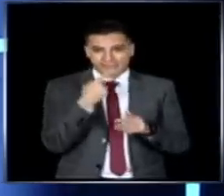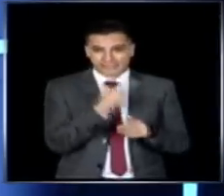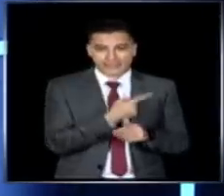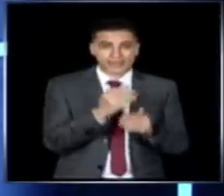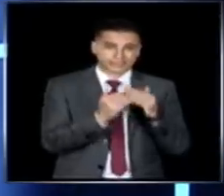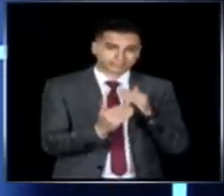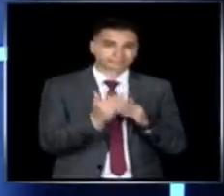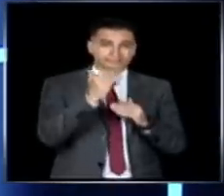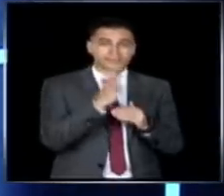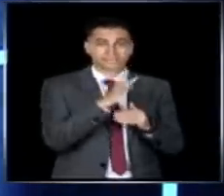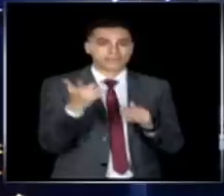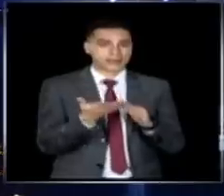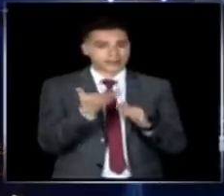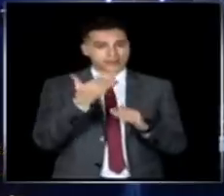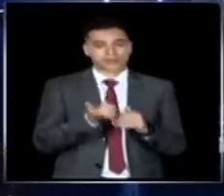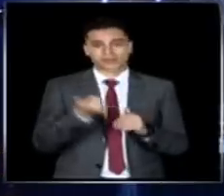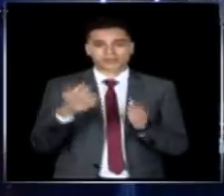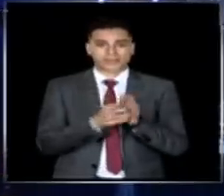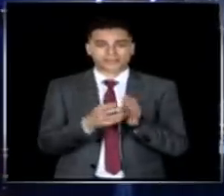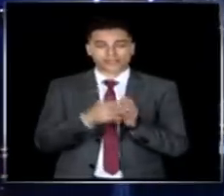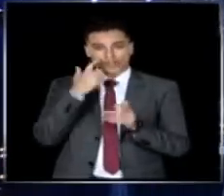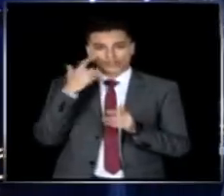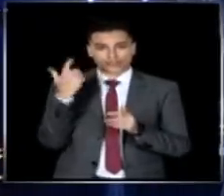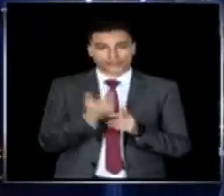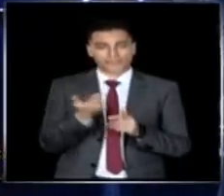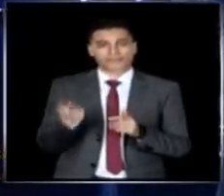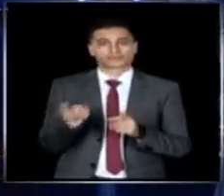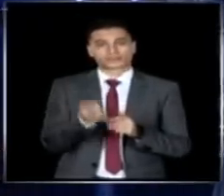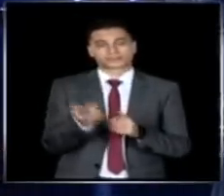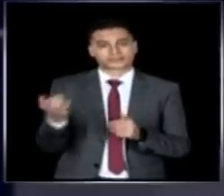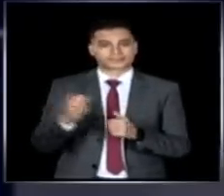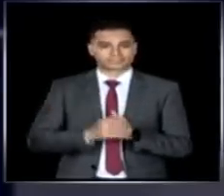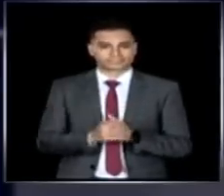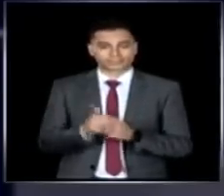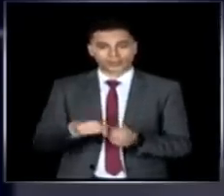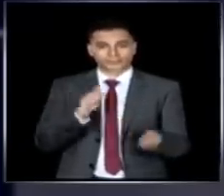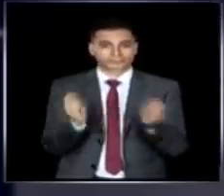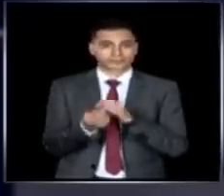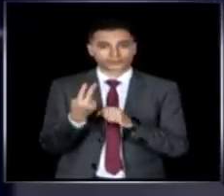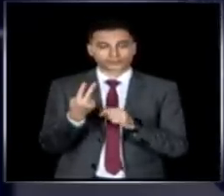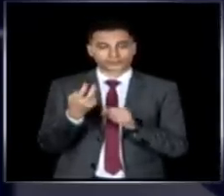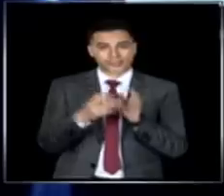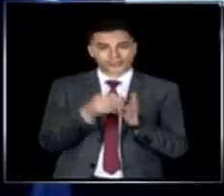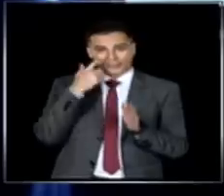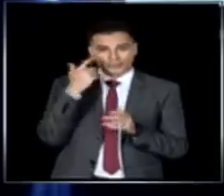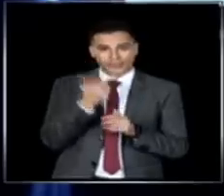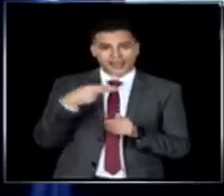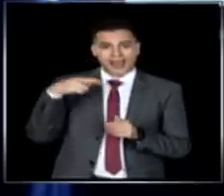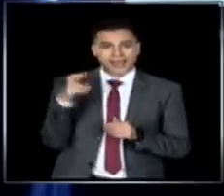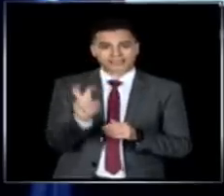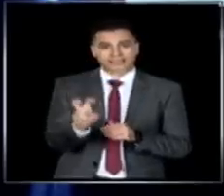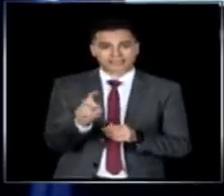اسكندرية متقدمة بمئة نقطة وجامعة عين شمس 55. تغيير في جامعة عين شمس، عزة